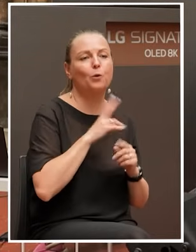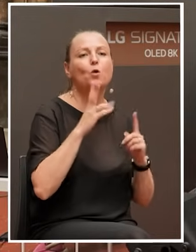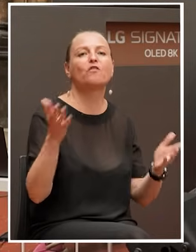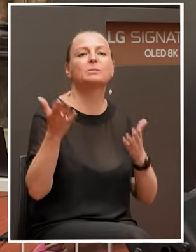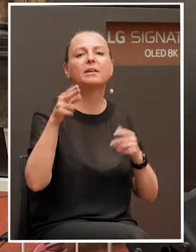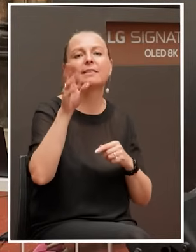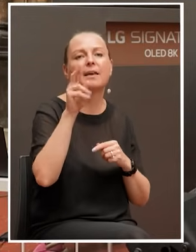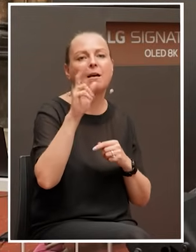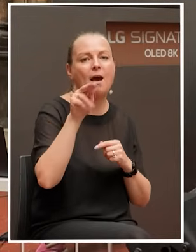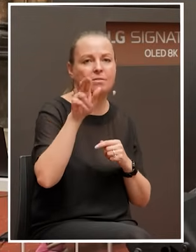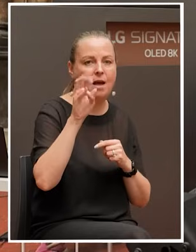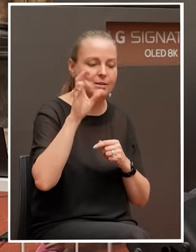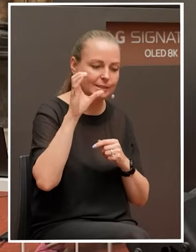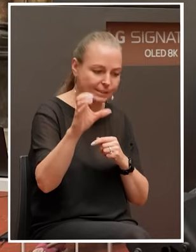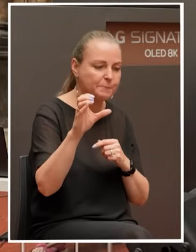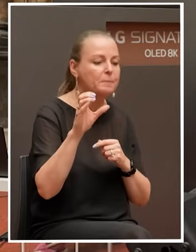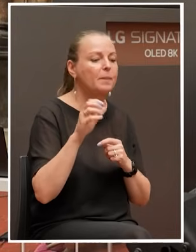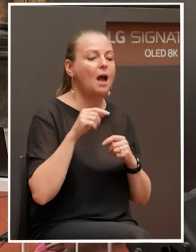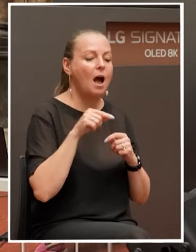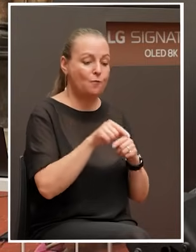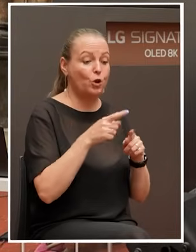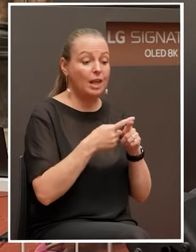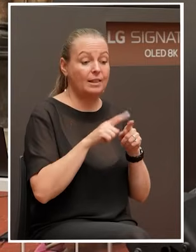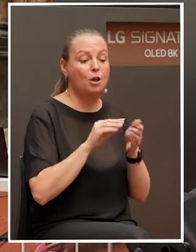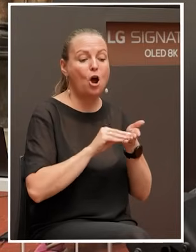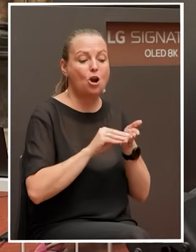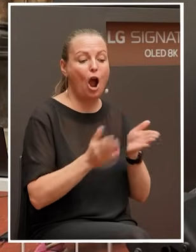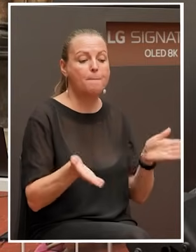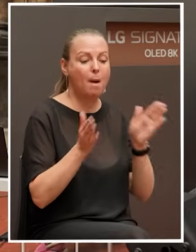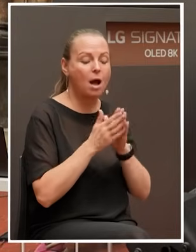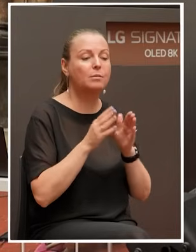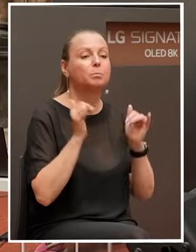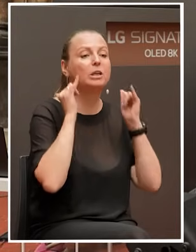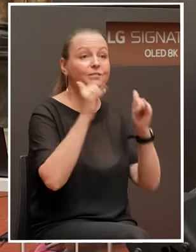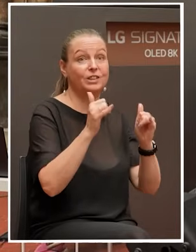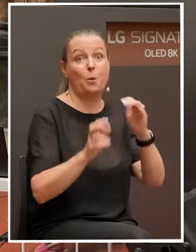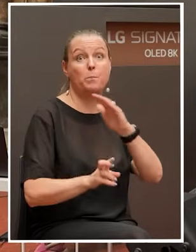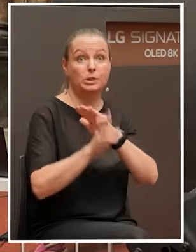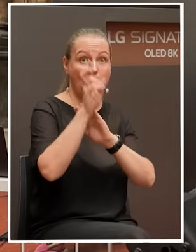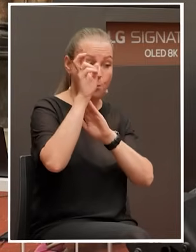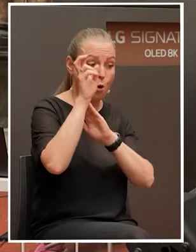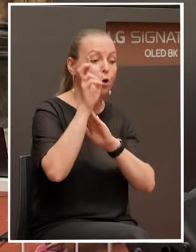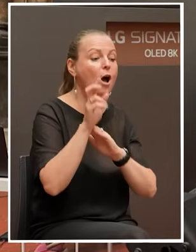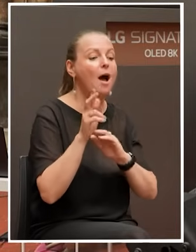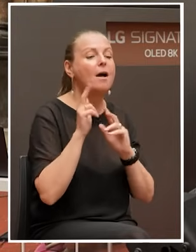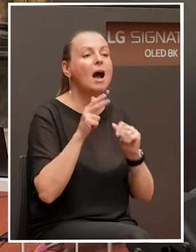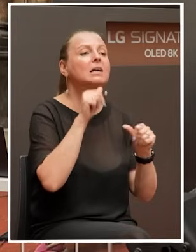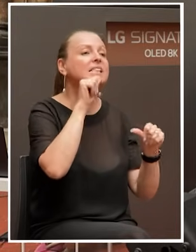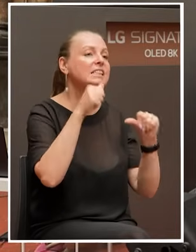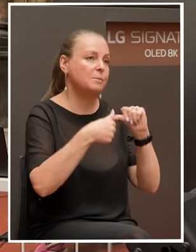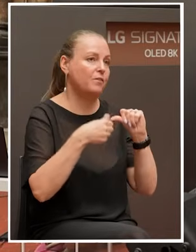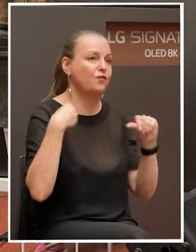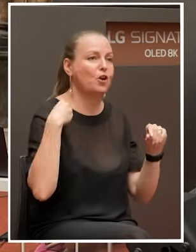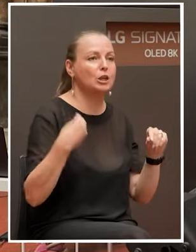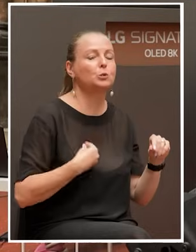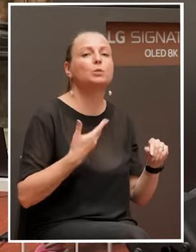Декаданса, обратившегося ко Христу. И вот этот его роман, посвященный собору, Шартовскому собору, как символу